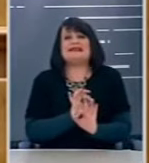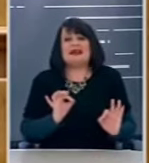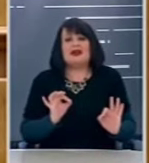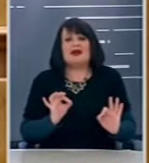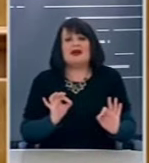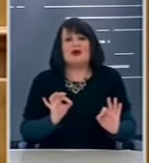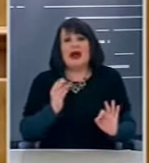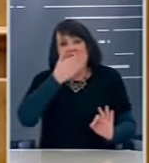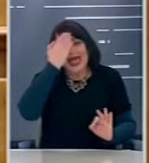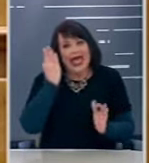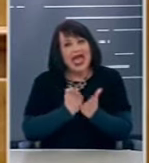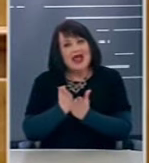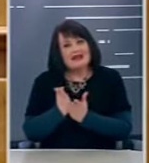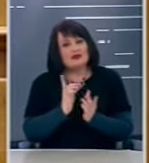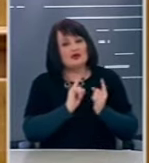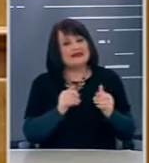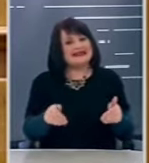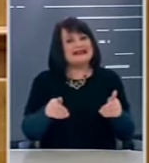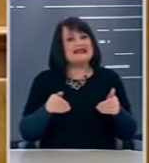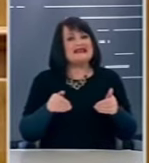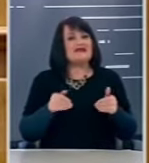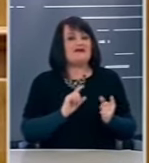έντιμο συμβιβασμό.